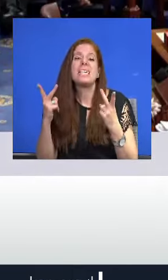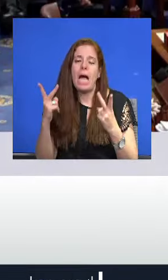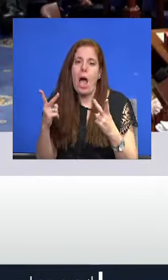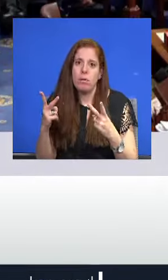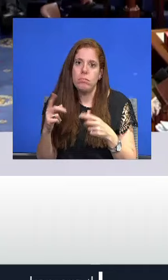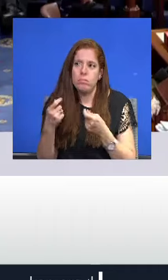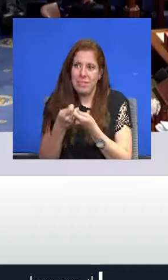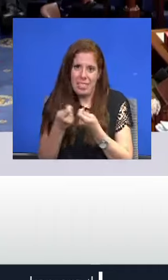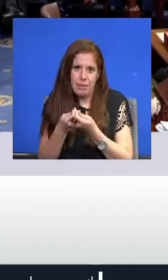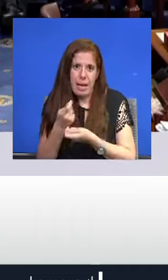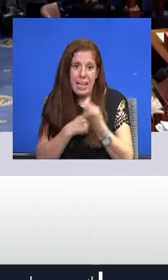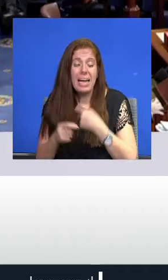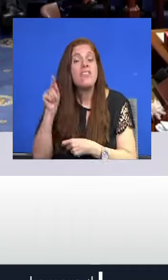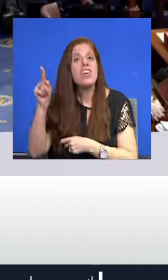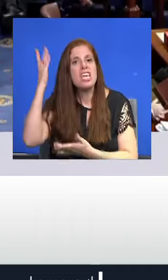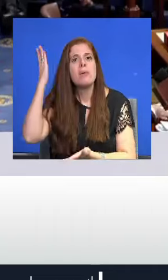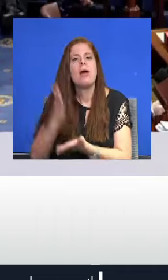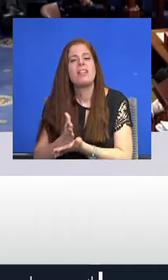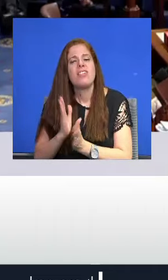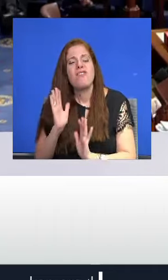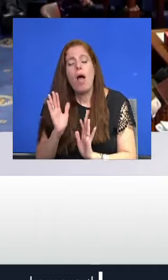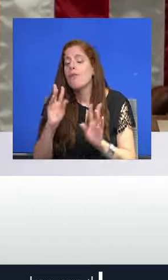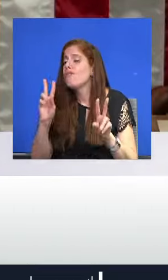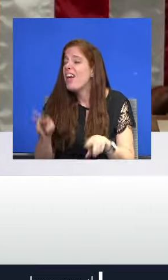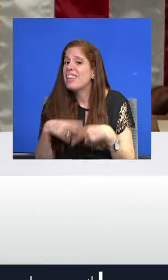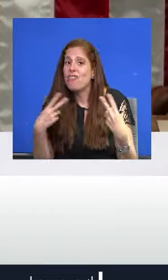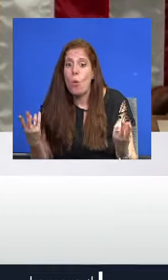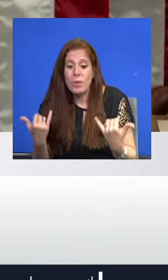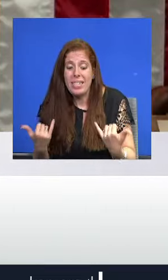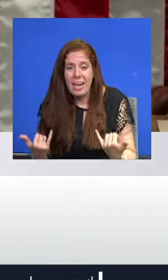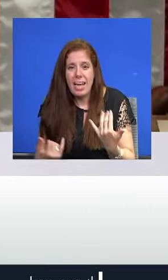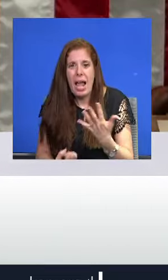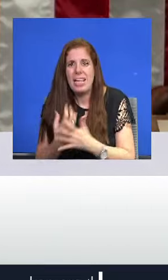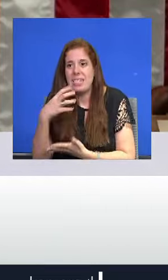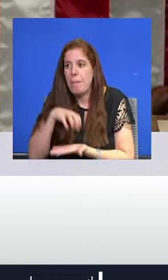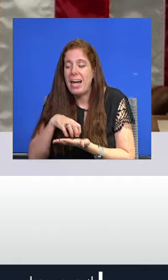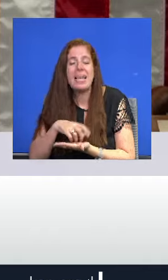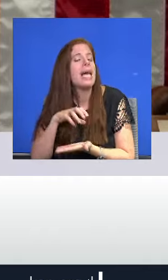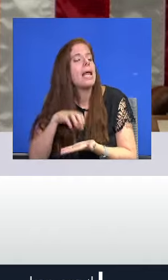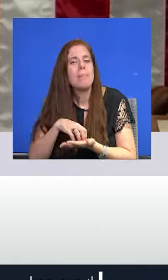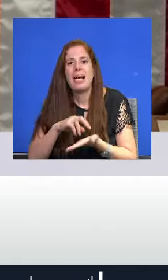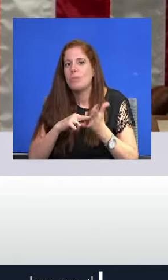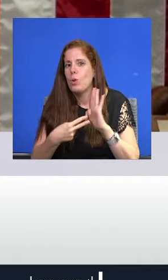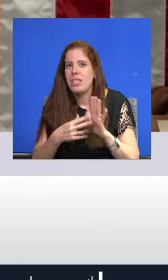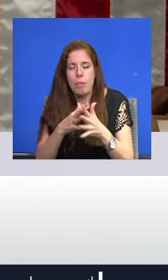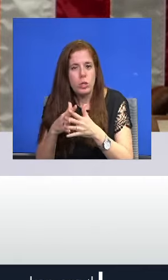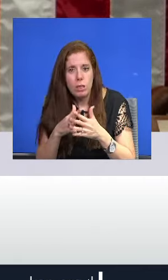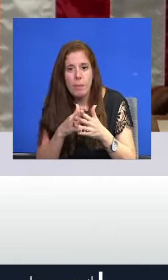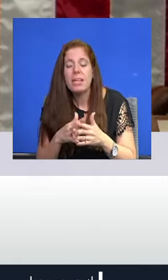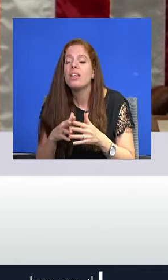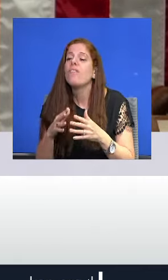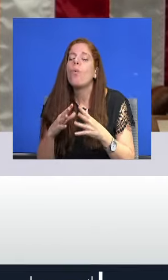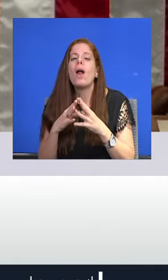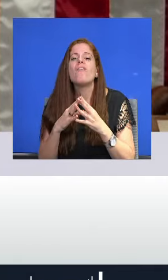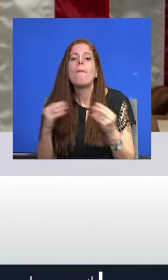כלכליים, והיא מכתיבה את הטון, ואין אפשרות כרגע לייצר מרכז. אין מרכז פוליטי בארצות הברית. הוא הולך ומאבד